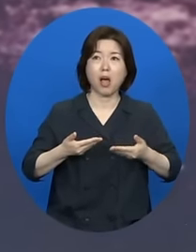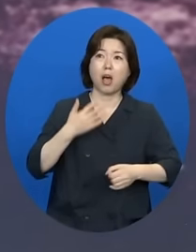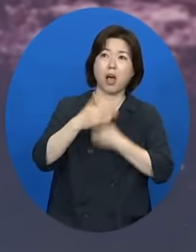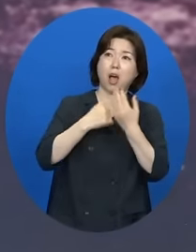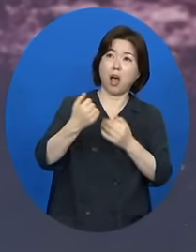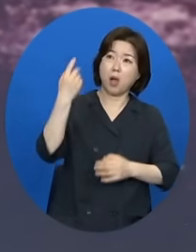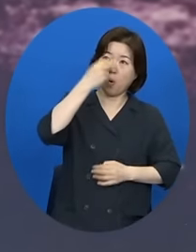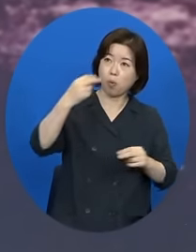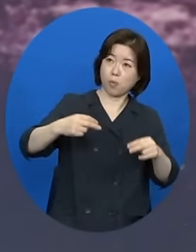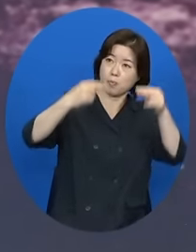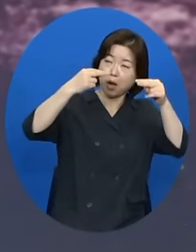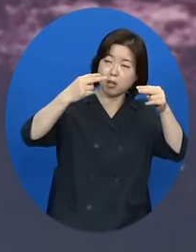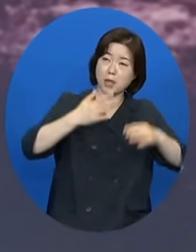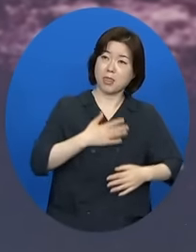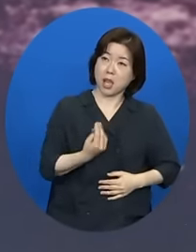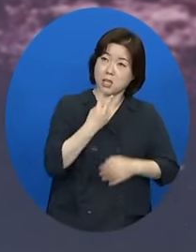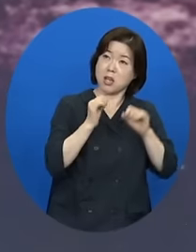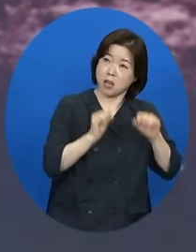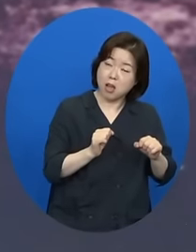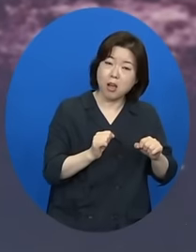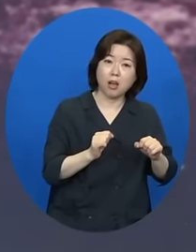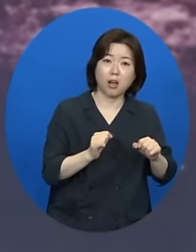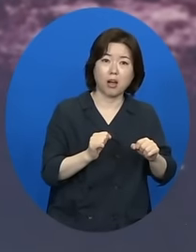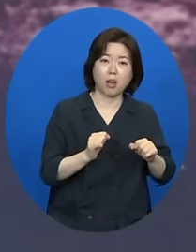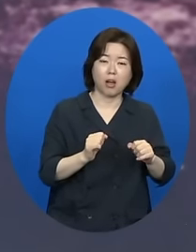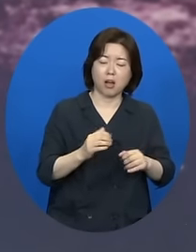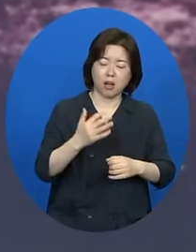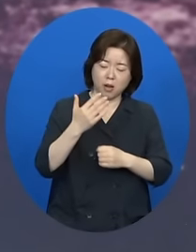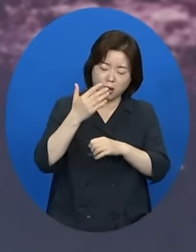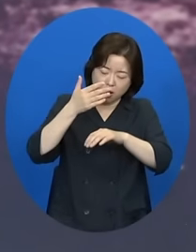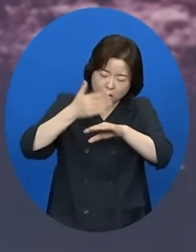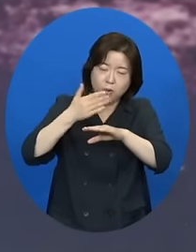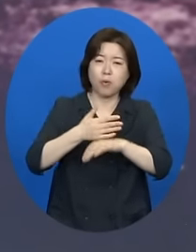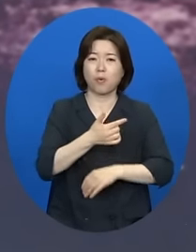보고도 보존이 되었고 살았습니다. 얼마나 감사한지.